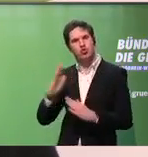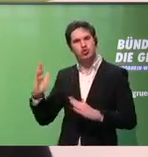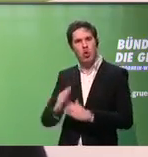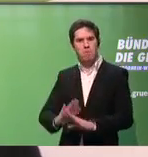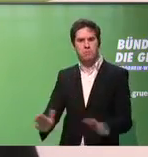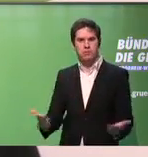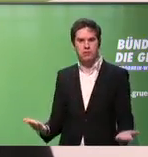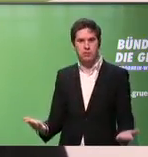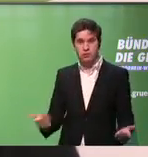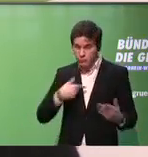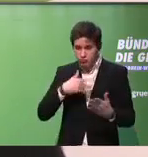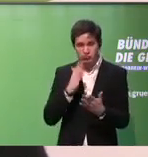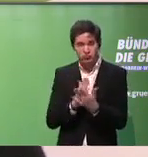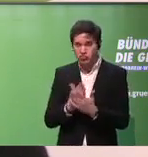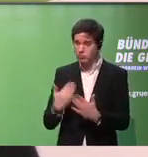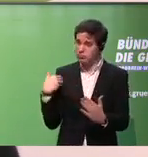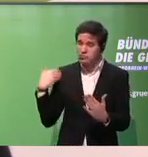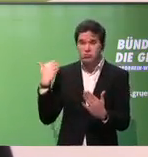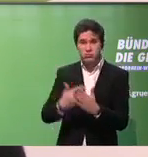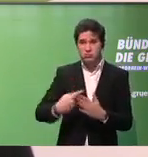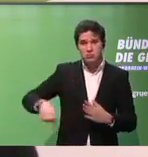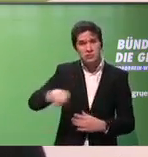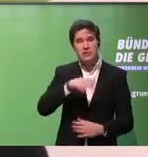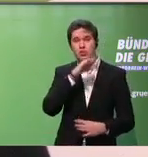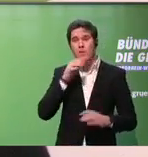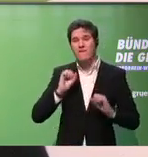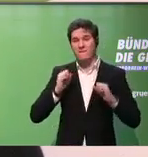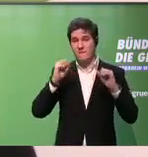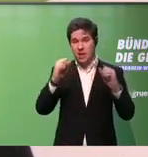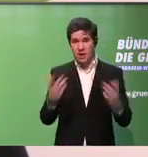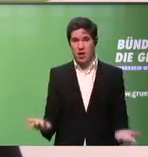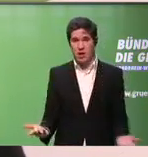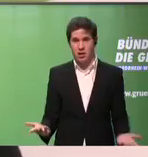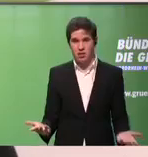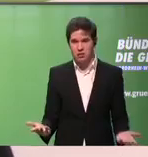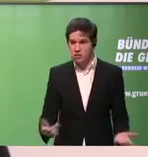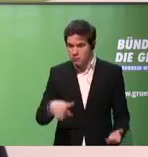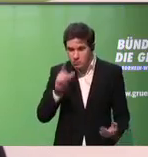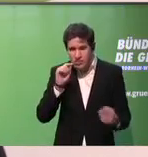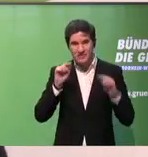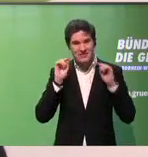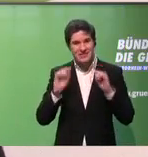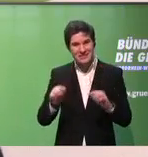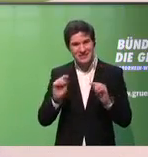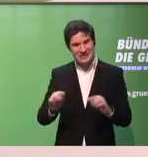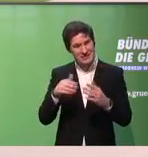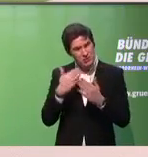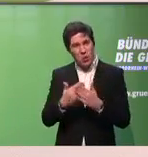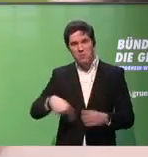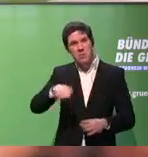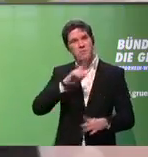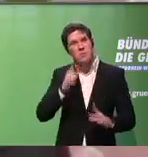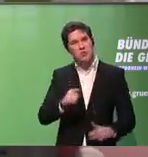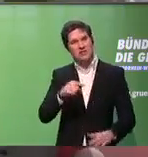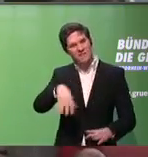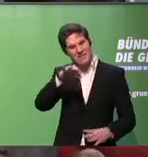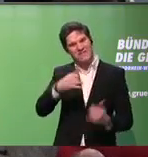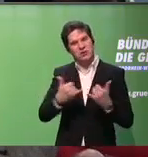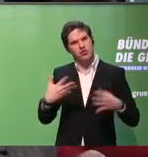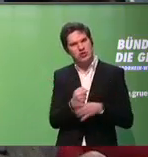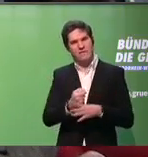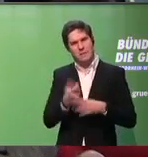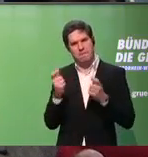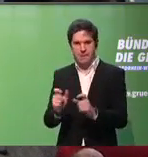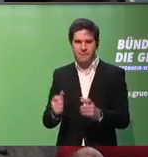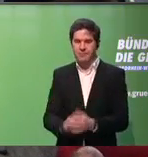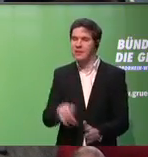so viel gemacht mit den Leuten, die hier sind, da wir müssen unbedingt dieses Argument gewinnen. Danke, Monika,